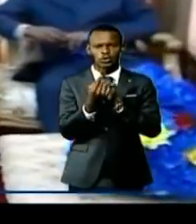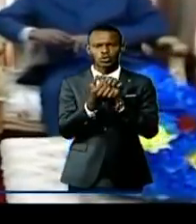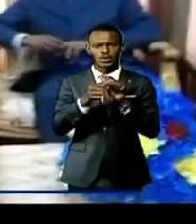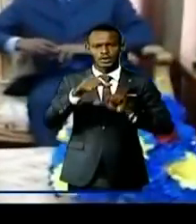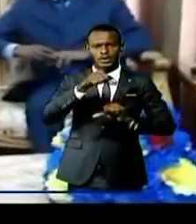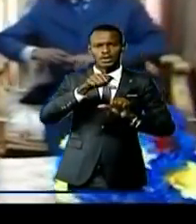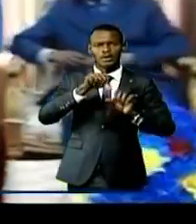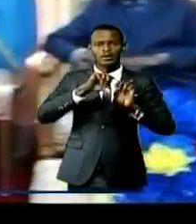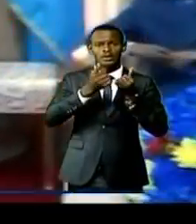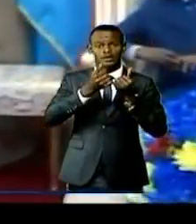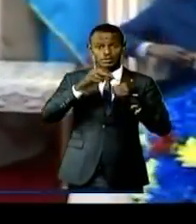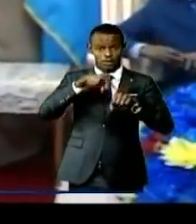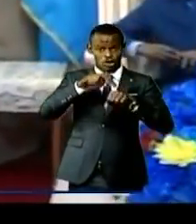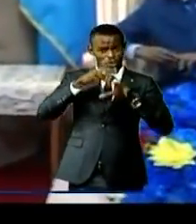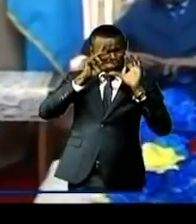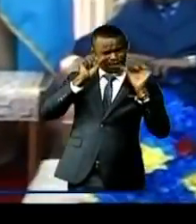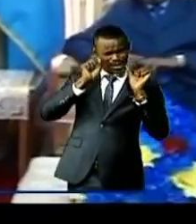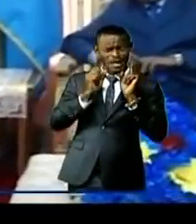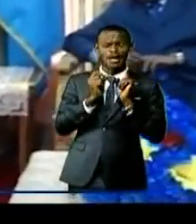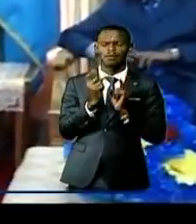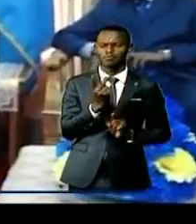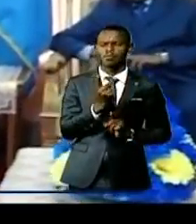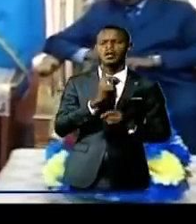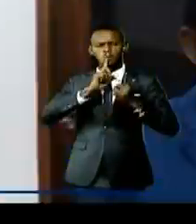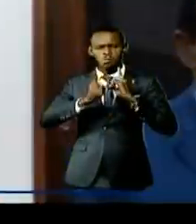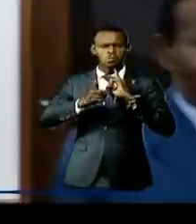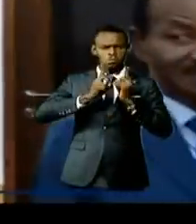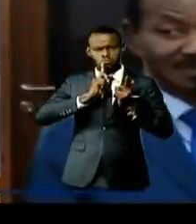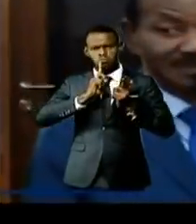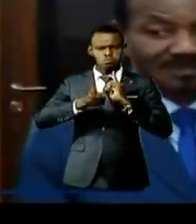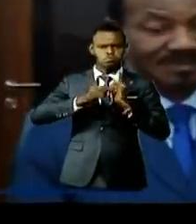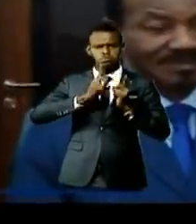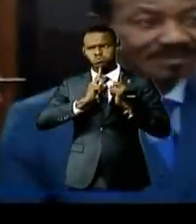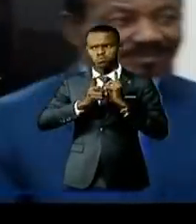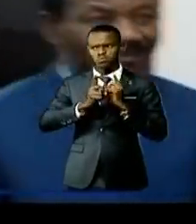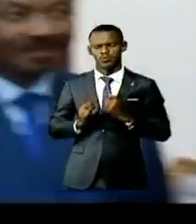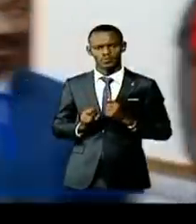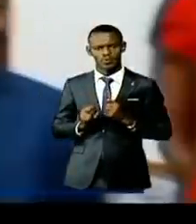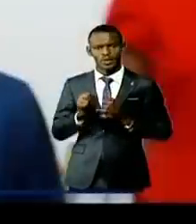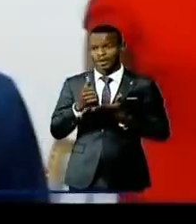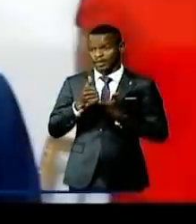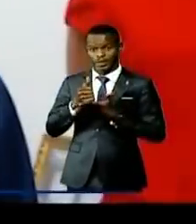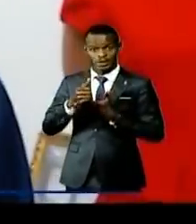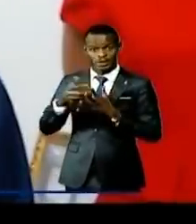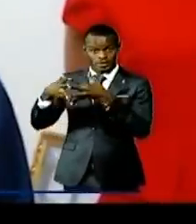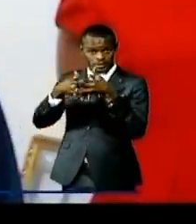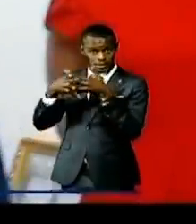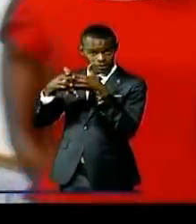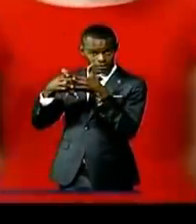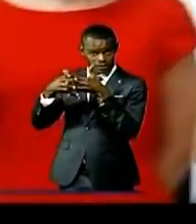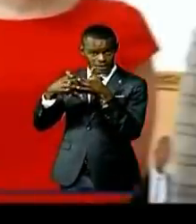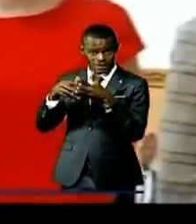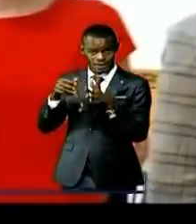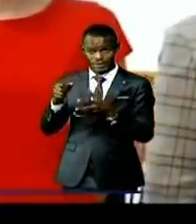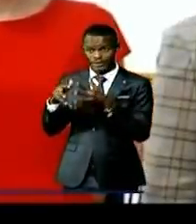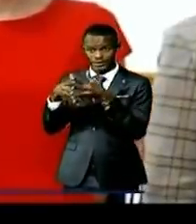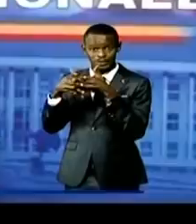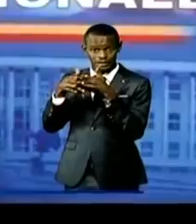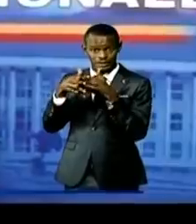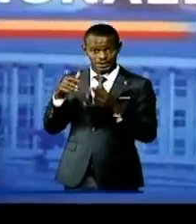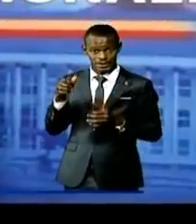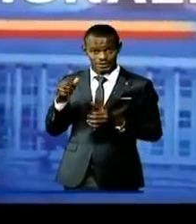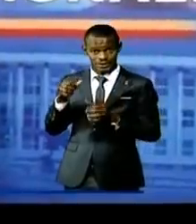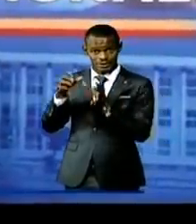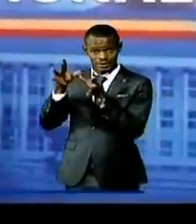président de l'Assemblée nationale, Christophe Mboso Kodiapwanga. Les États-Unis d'Amérique veulent accompagner la République démocratique du